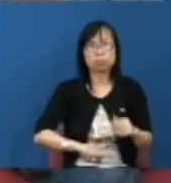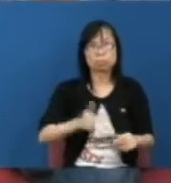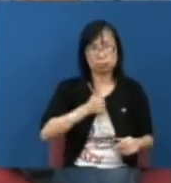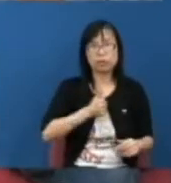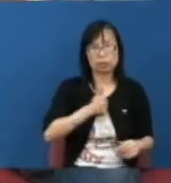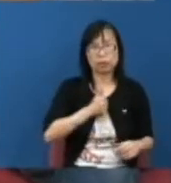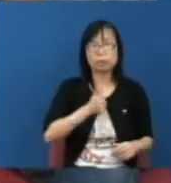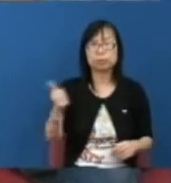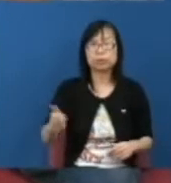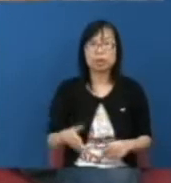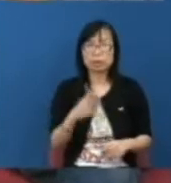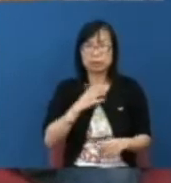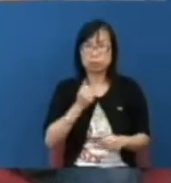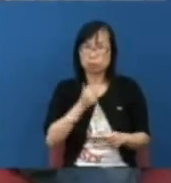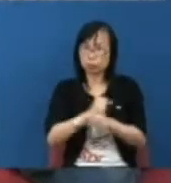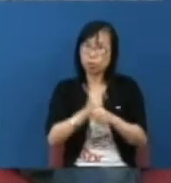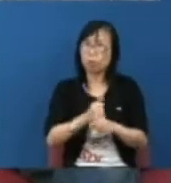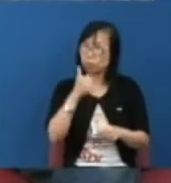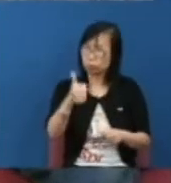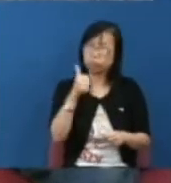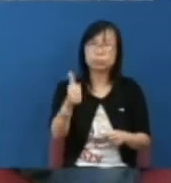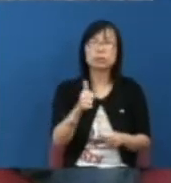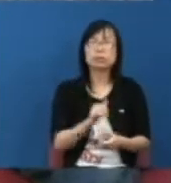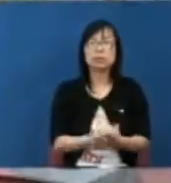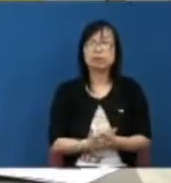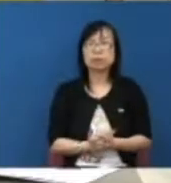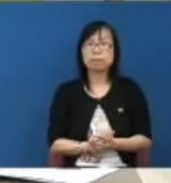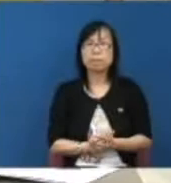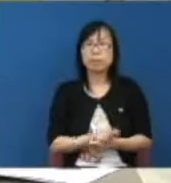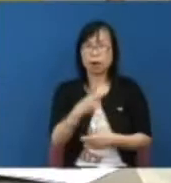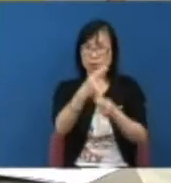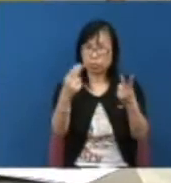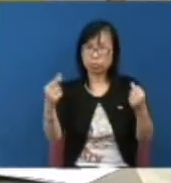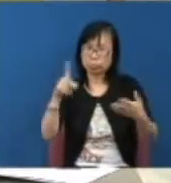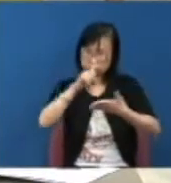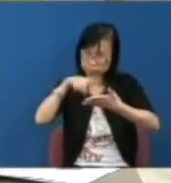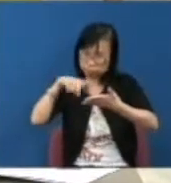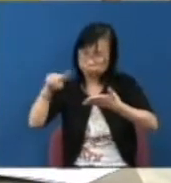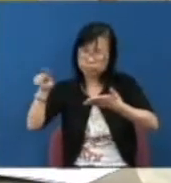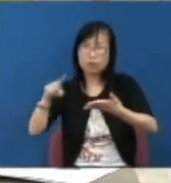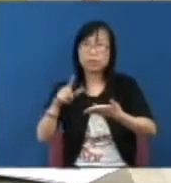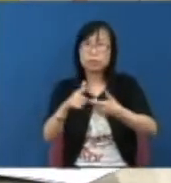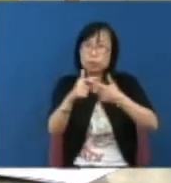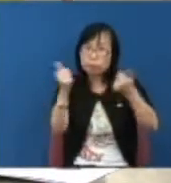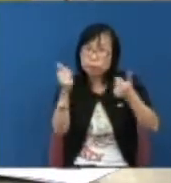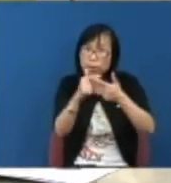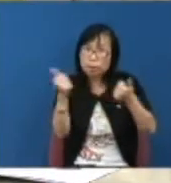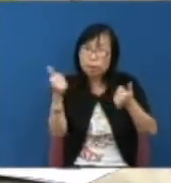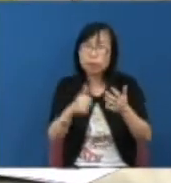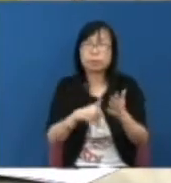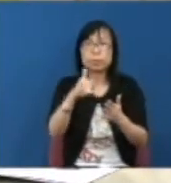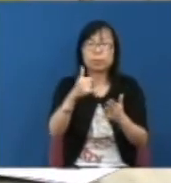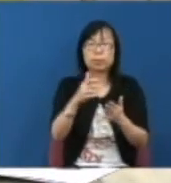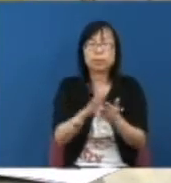做到一個好明顯嘅效果。 係啦， 嚇， 我就覺得做通過一個綠色審核之後咧，如果達到某個指標咧，或者去到一